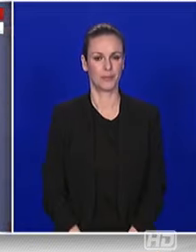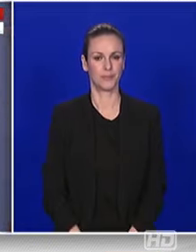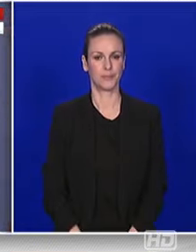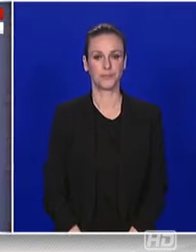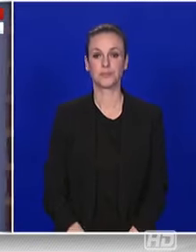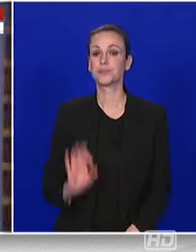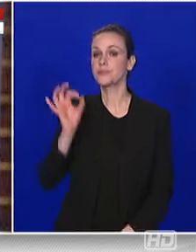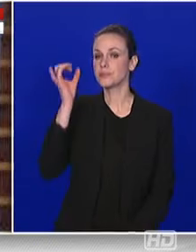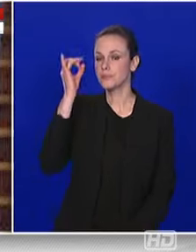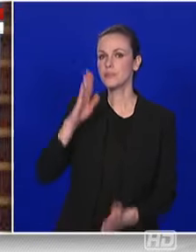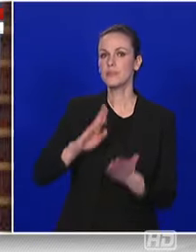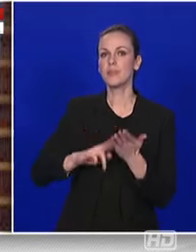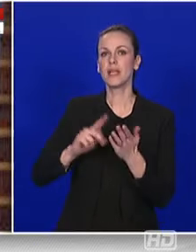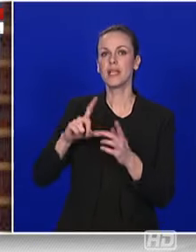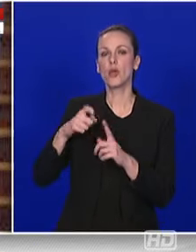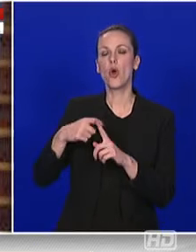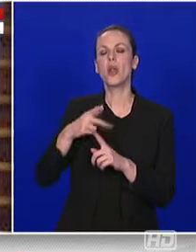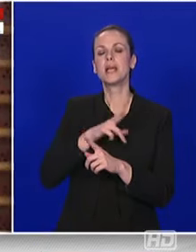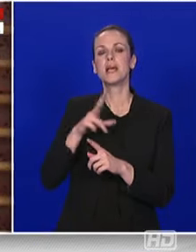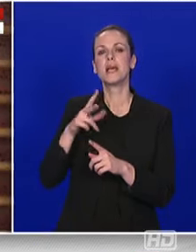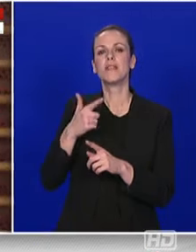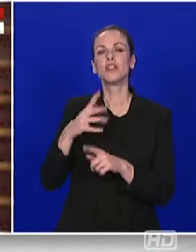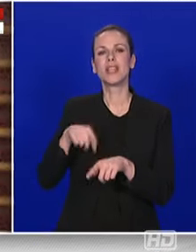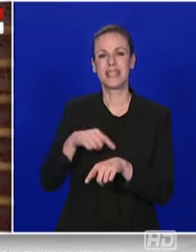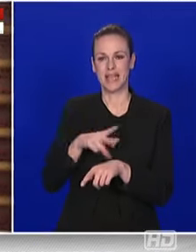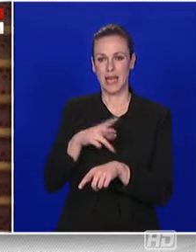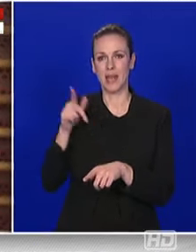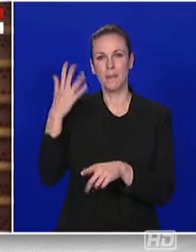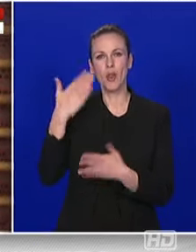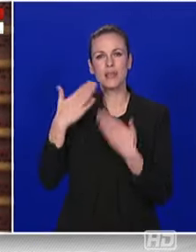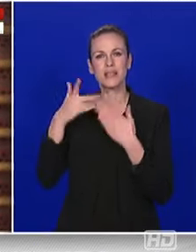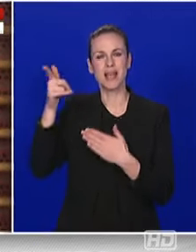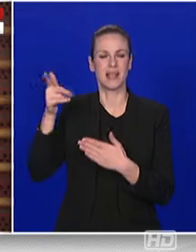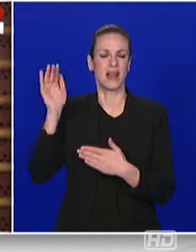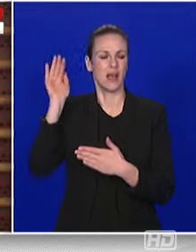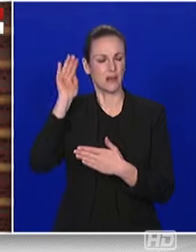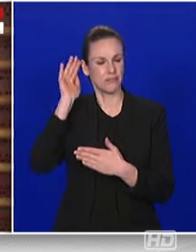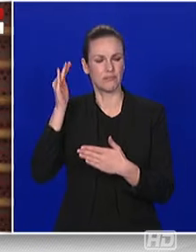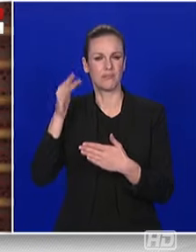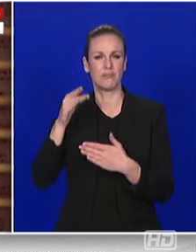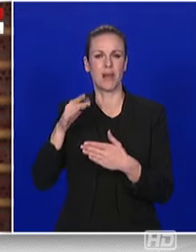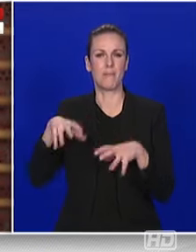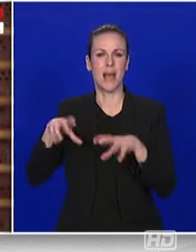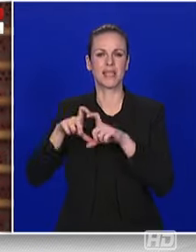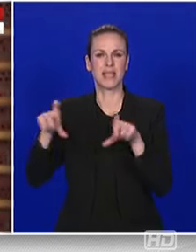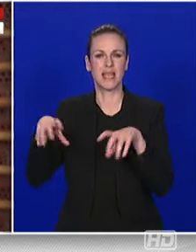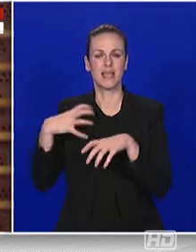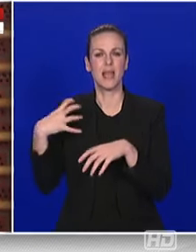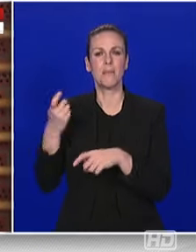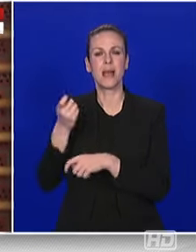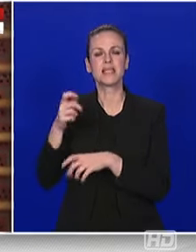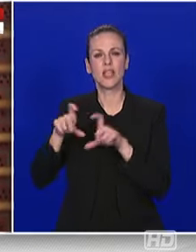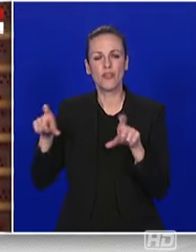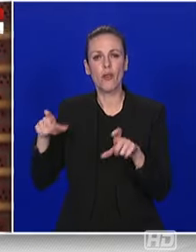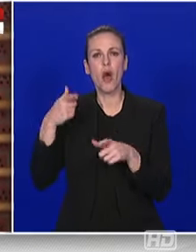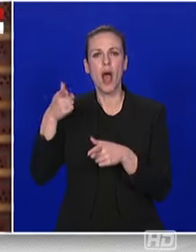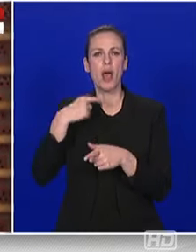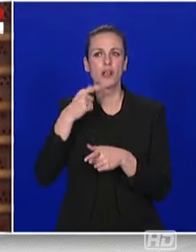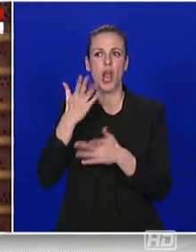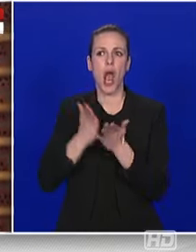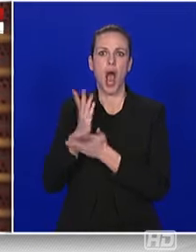Dobar dan, Nikola Zagora, 24 sata. Evo, jučer ste imali sastanak u Banskim dvorima. Rečeno je, ukoliko se ovaj visoki